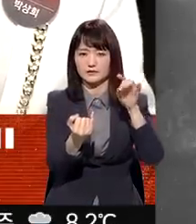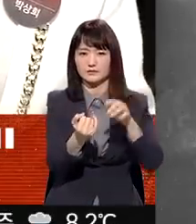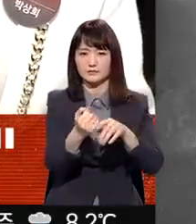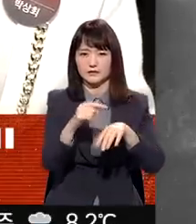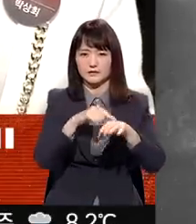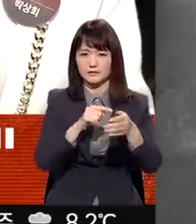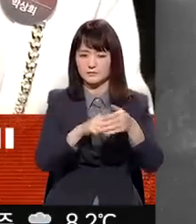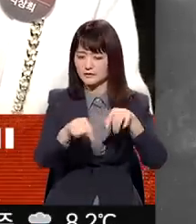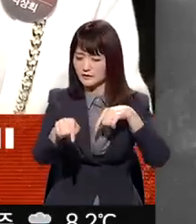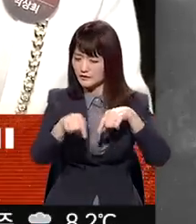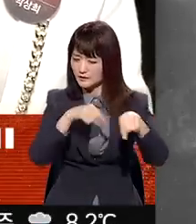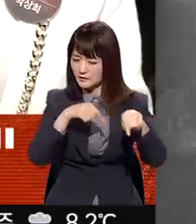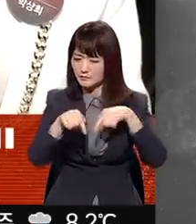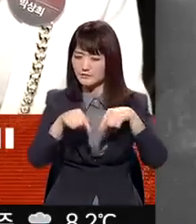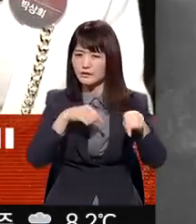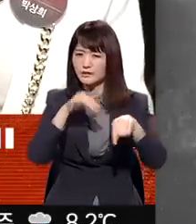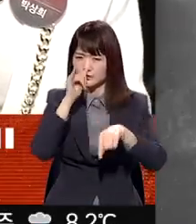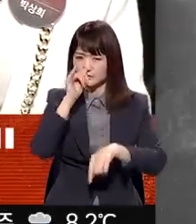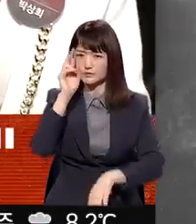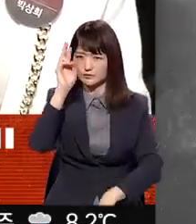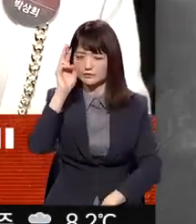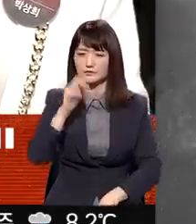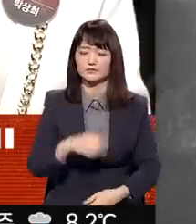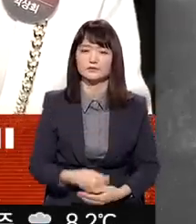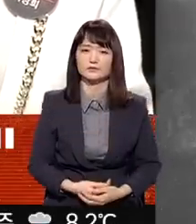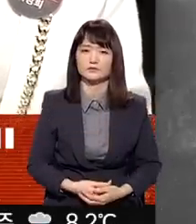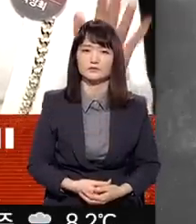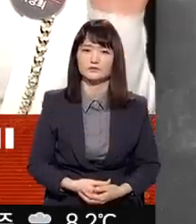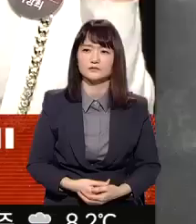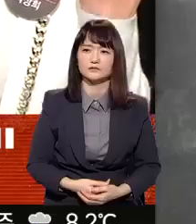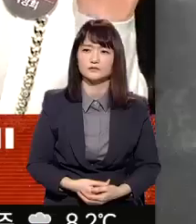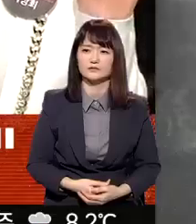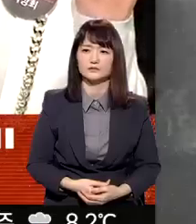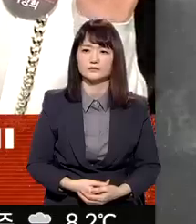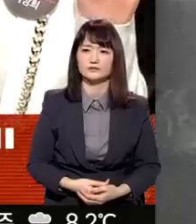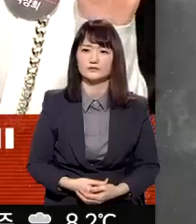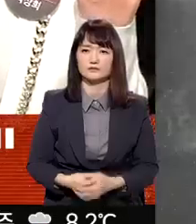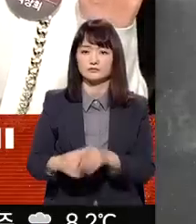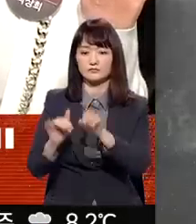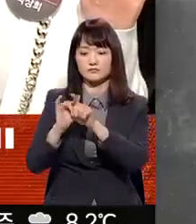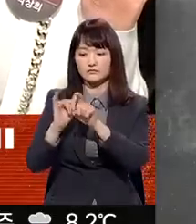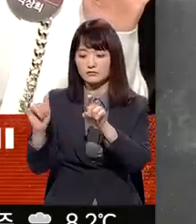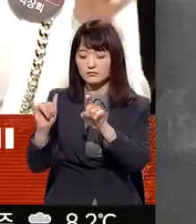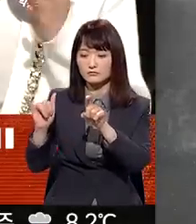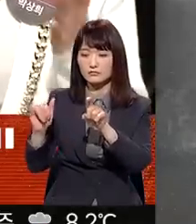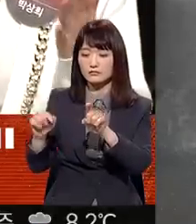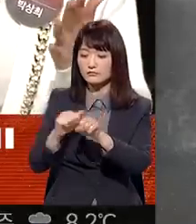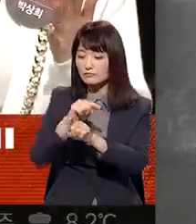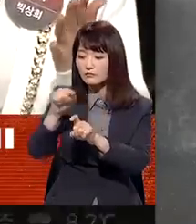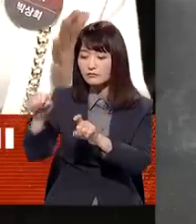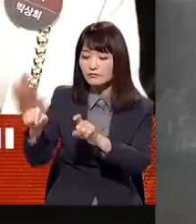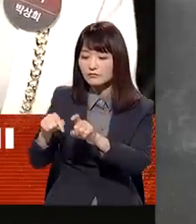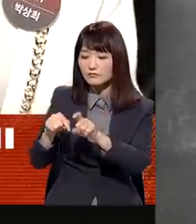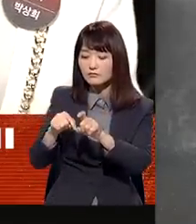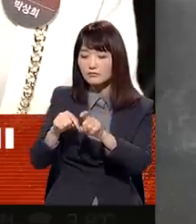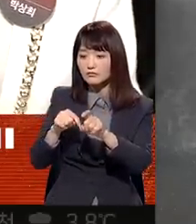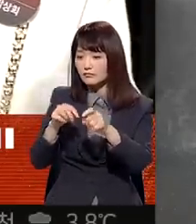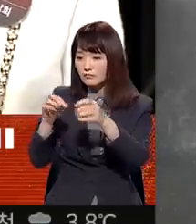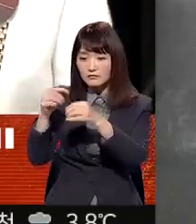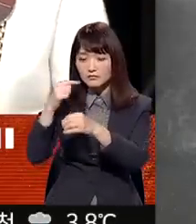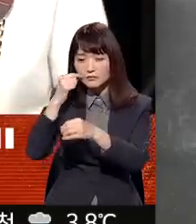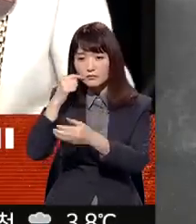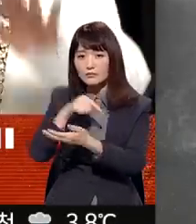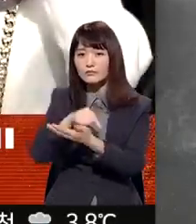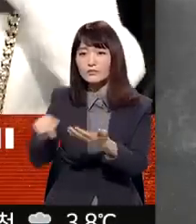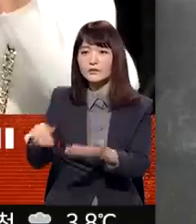중에 하나였을 것이다 라는 생각을 하고요. 결국에는 왜 10명이나 있는데 여기서 얘기를 못하고 당했을까? 근데